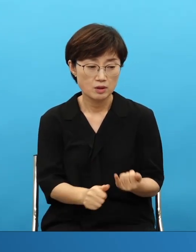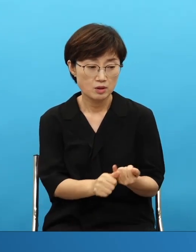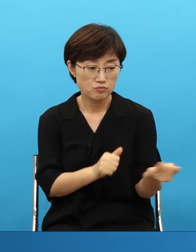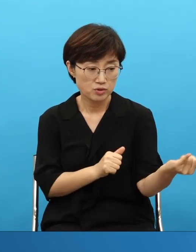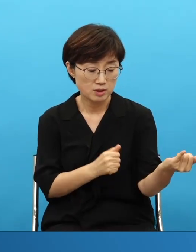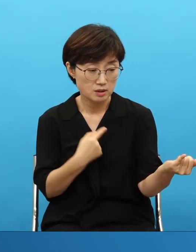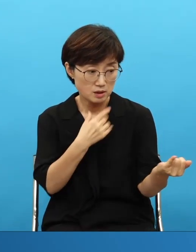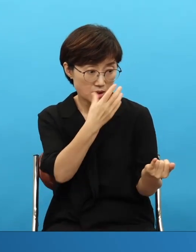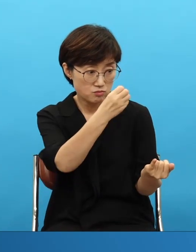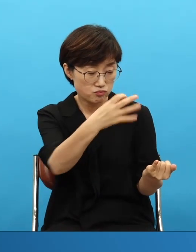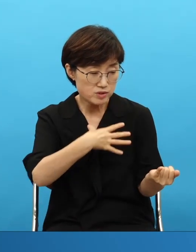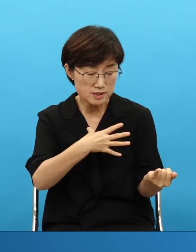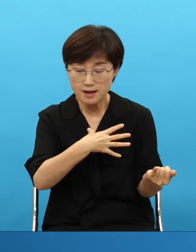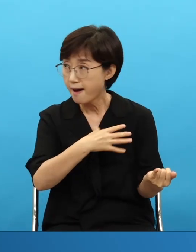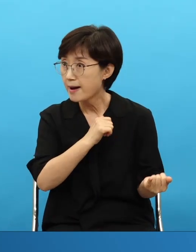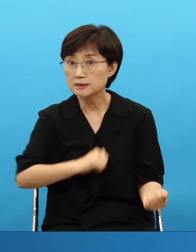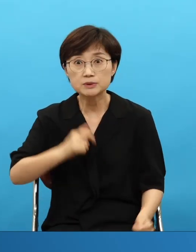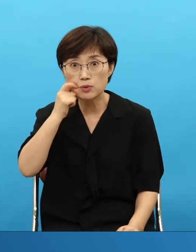죽이.